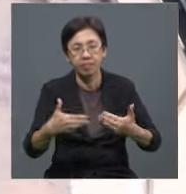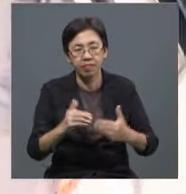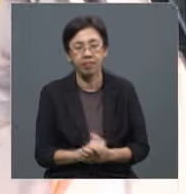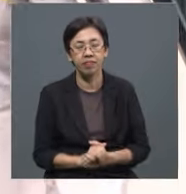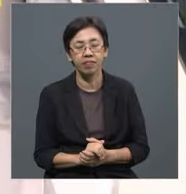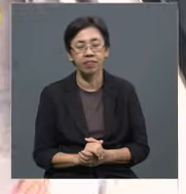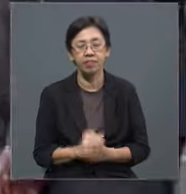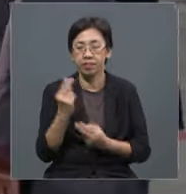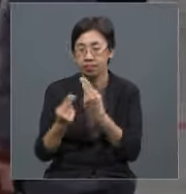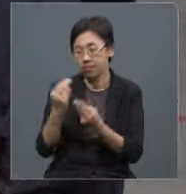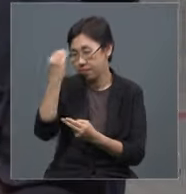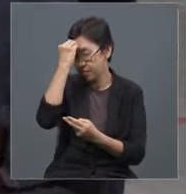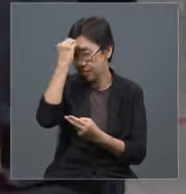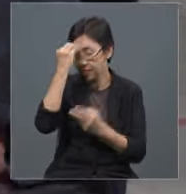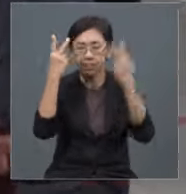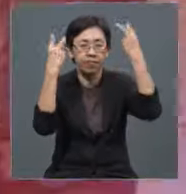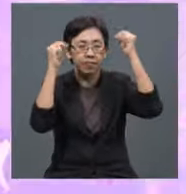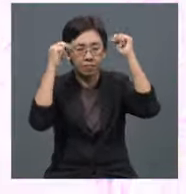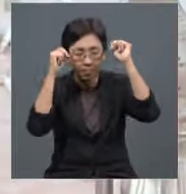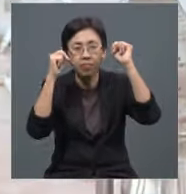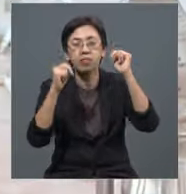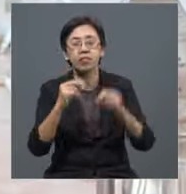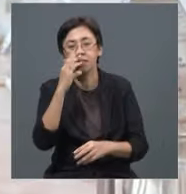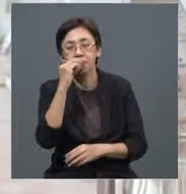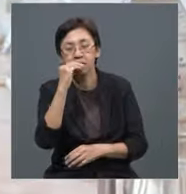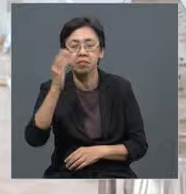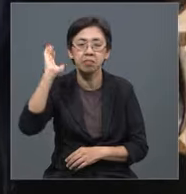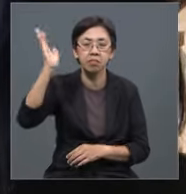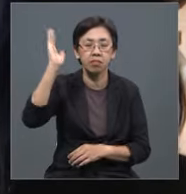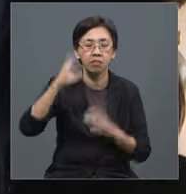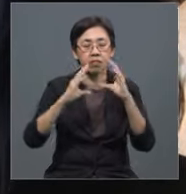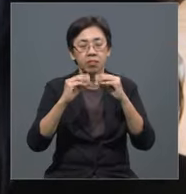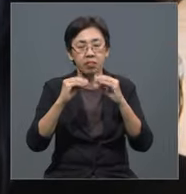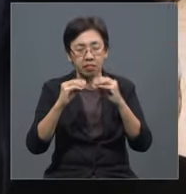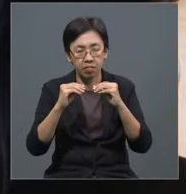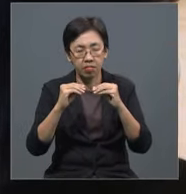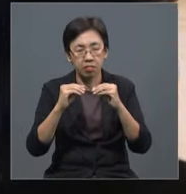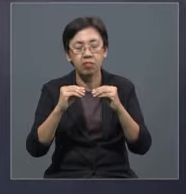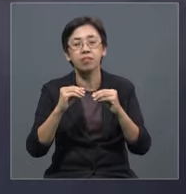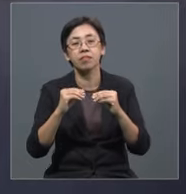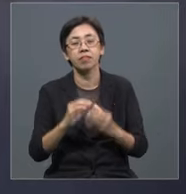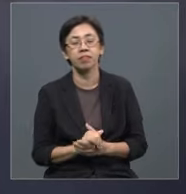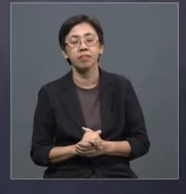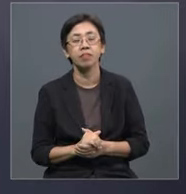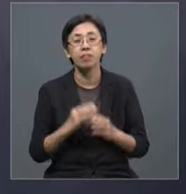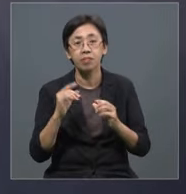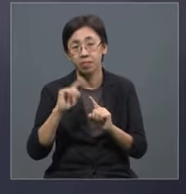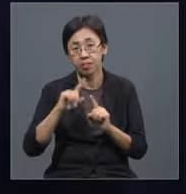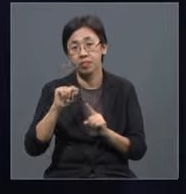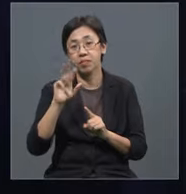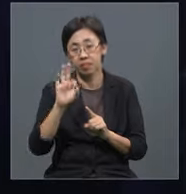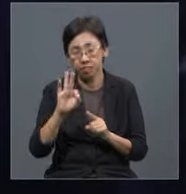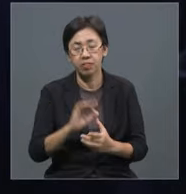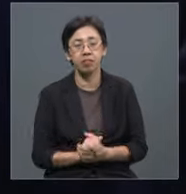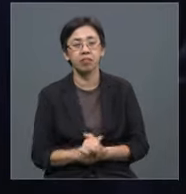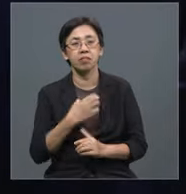ประเทศญี่ปุ่นครั้งนี้นายกรัฐมนตรีจะขึ้นกล่าวปาฐกถาในการประชุม Nikkei Forum Future of Asia ครั้งที่29